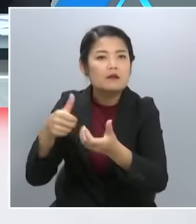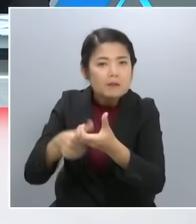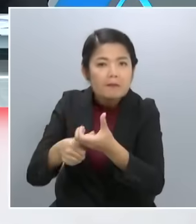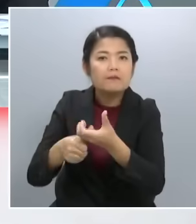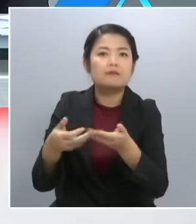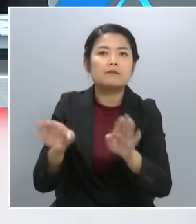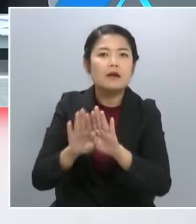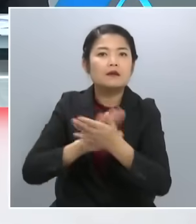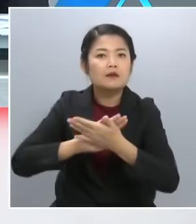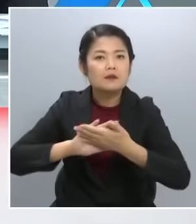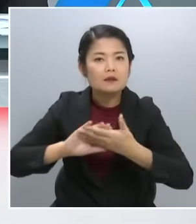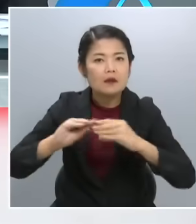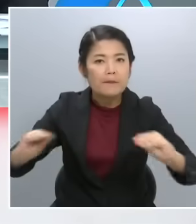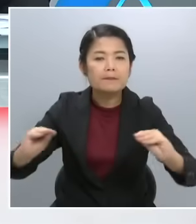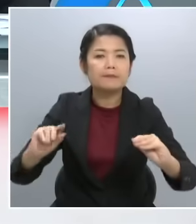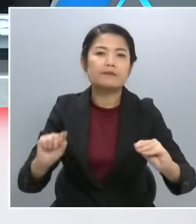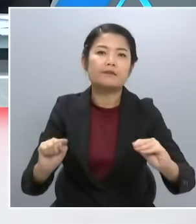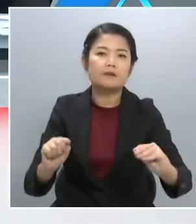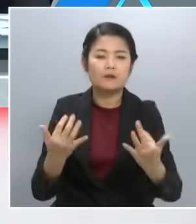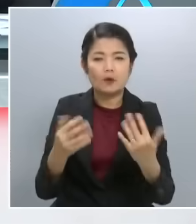เนี่ยครับอ้าเดี๋ยวไปตามเรื่องนี้กันต่ออีกทีแล้ว